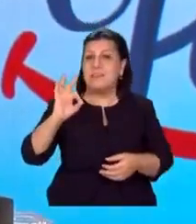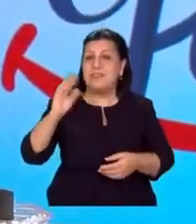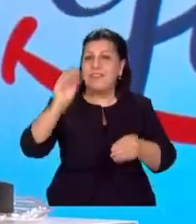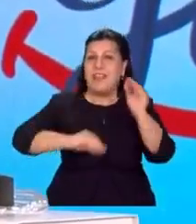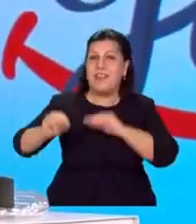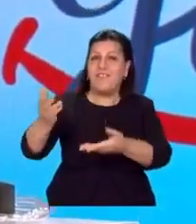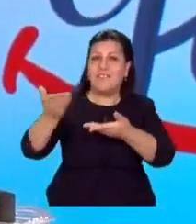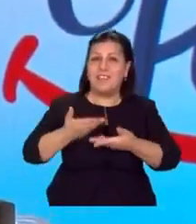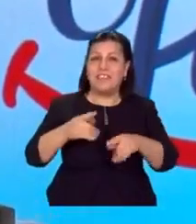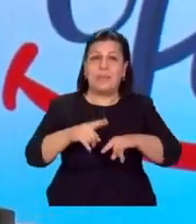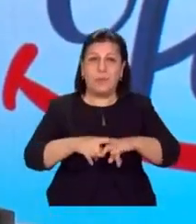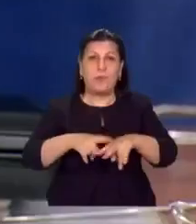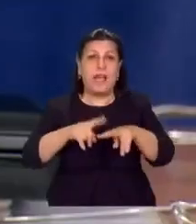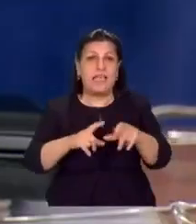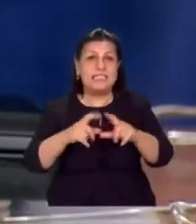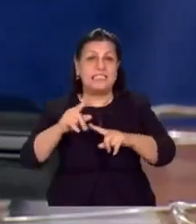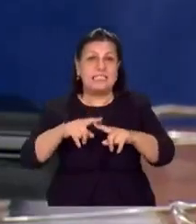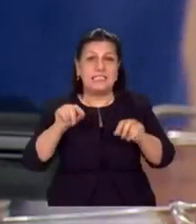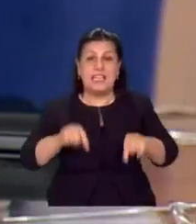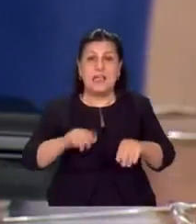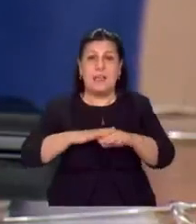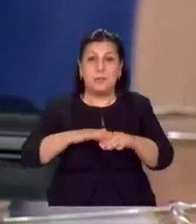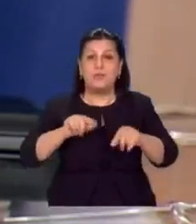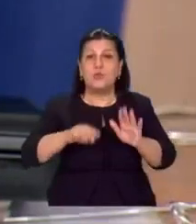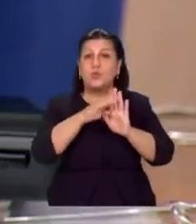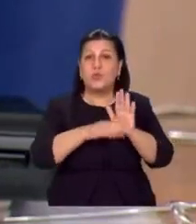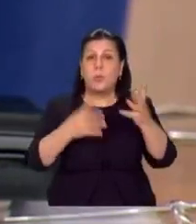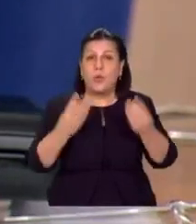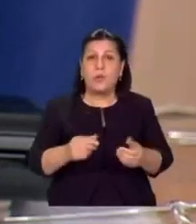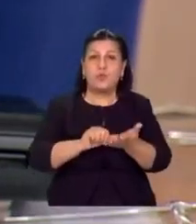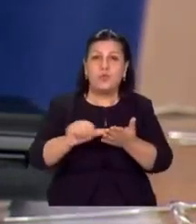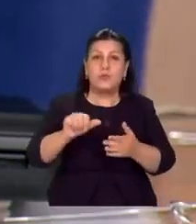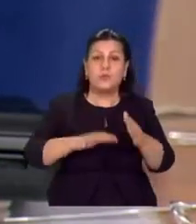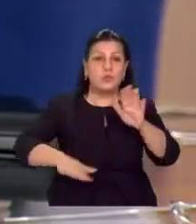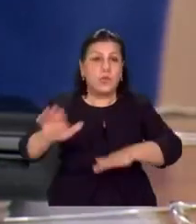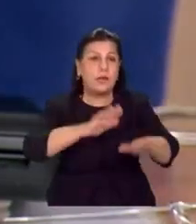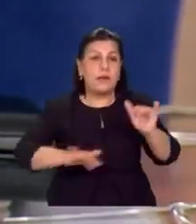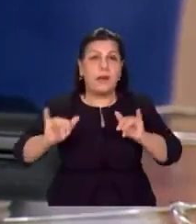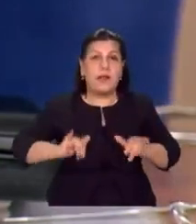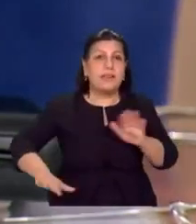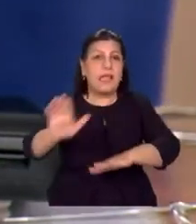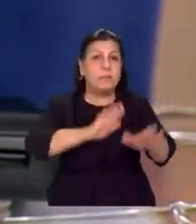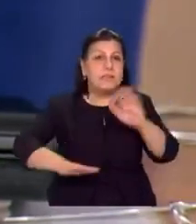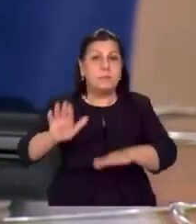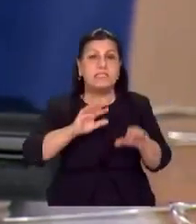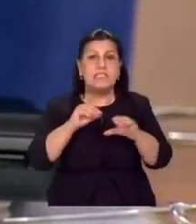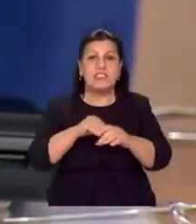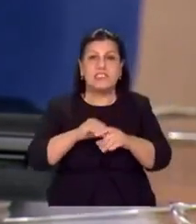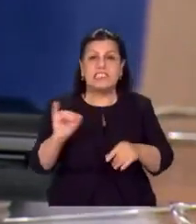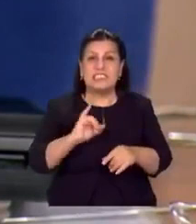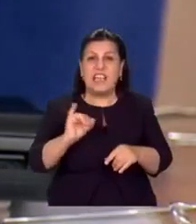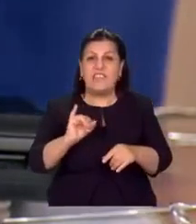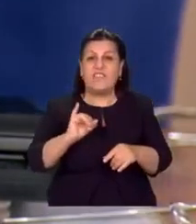tarif verdi ama hip okuyoruz asit yapıyoruz bugün Artık gündemde olan ve bütün yüz elinizi çok rahat bir şekilde temizleye bileceğiniz